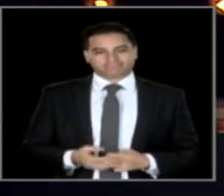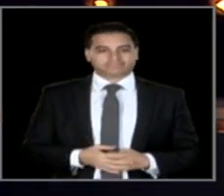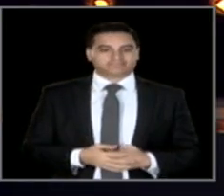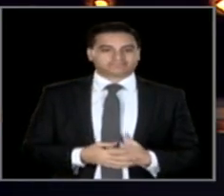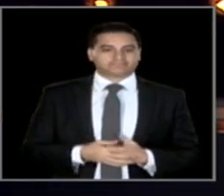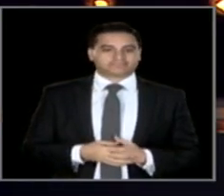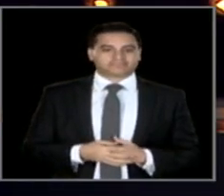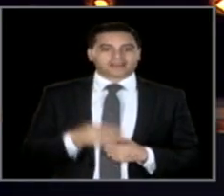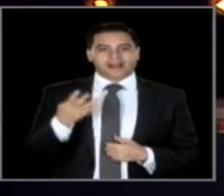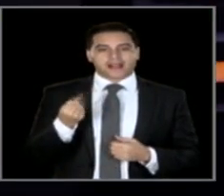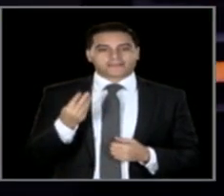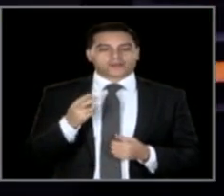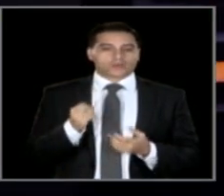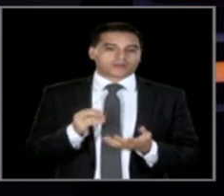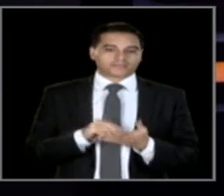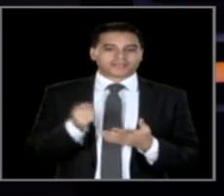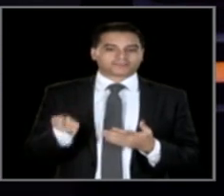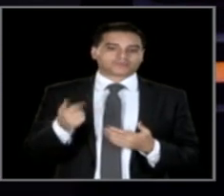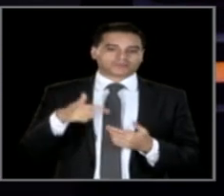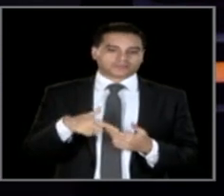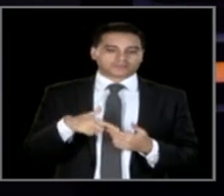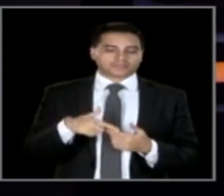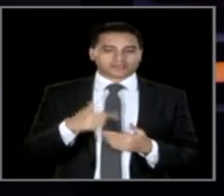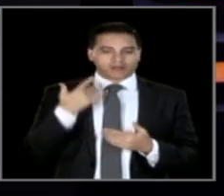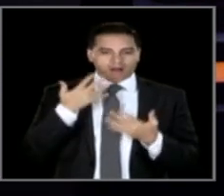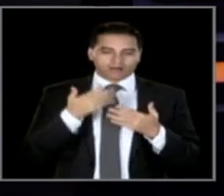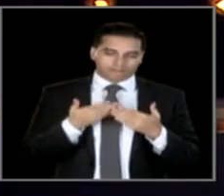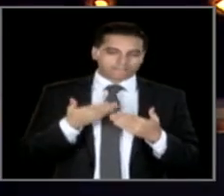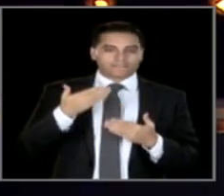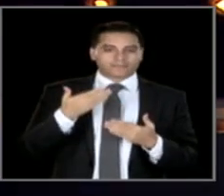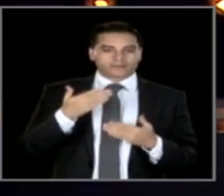الله. 40 و25 65 نحسن السكور. ودلوقتي